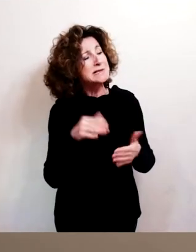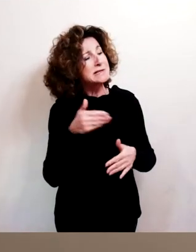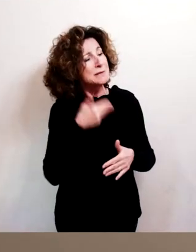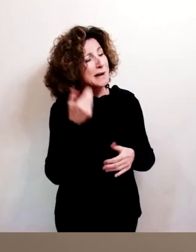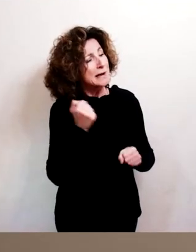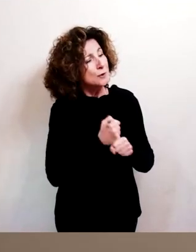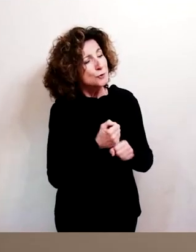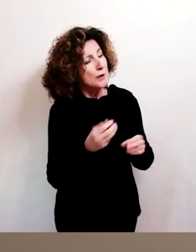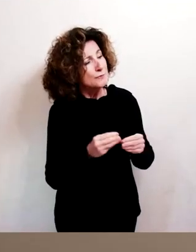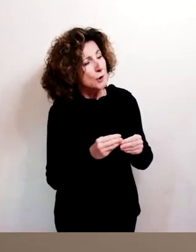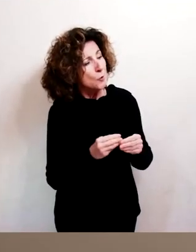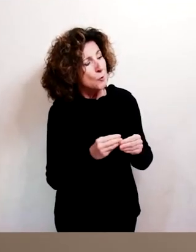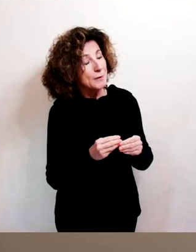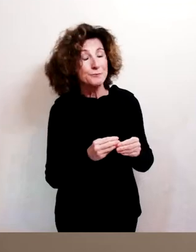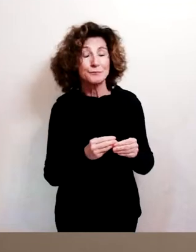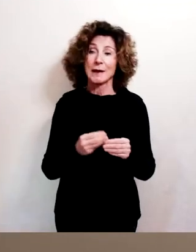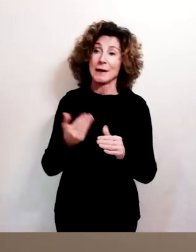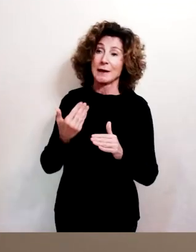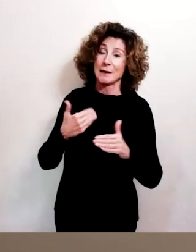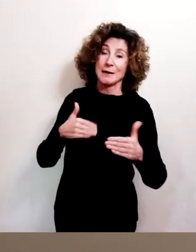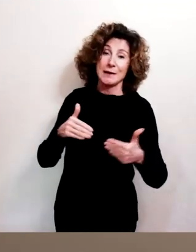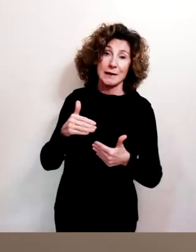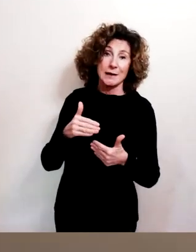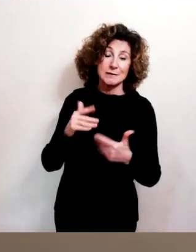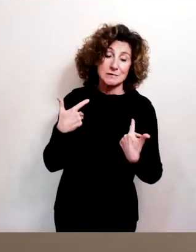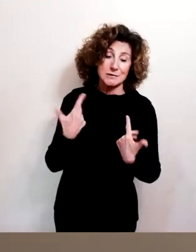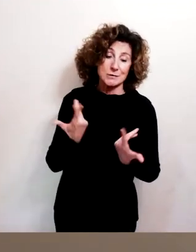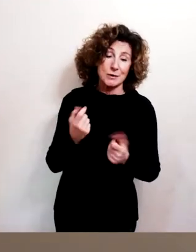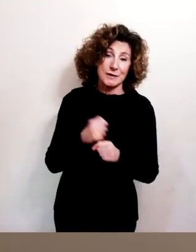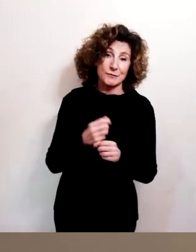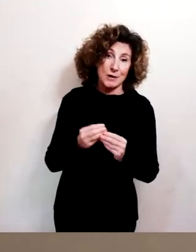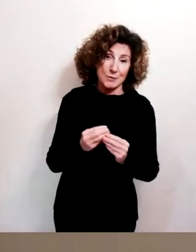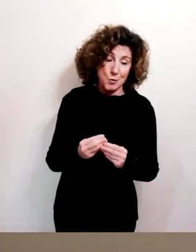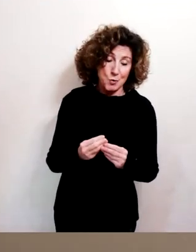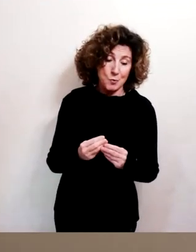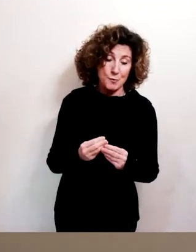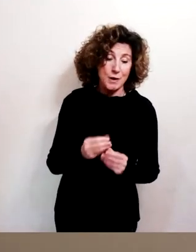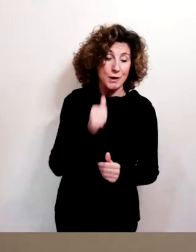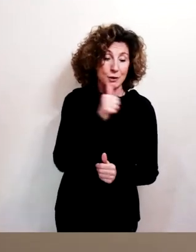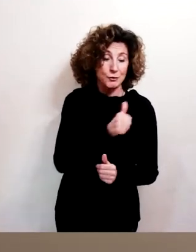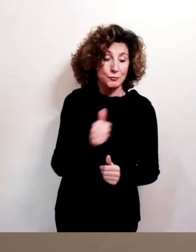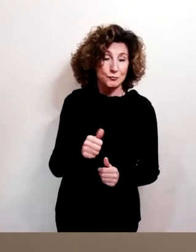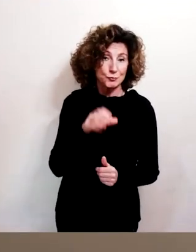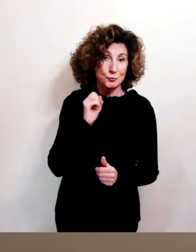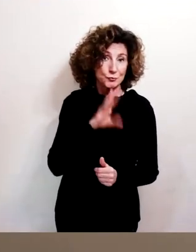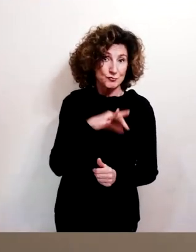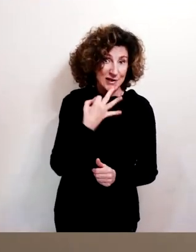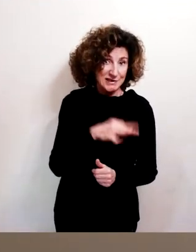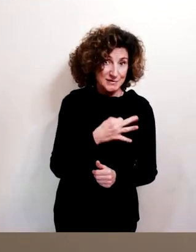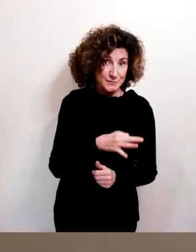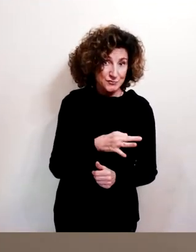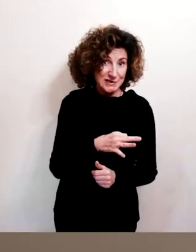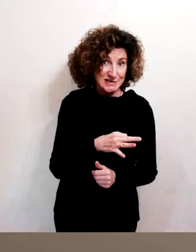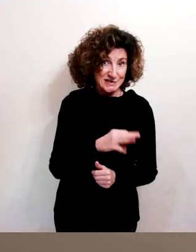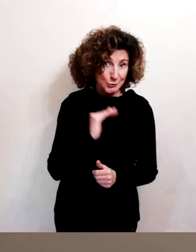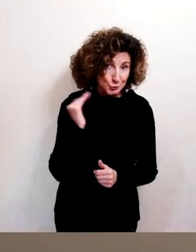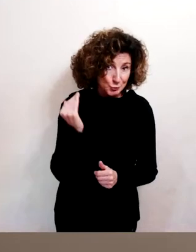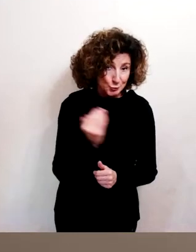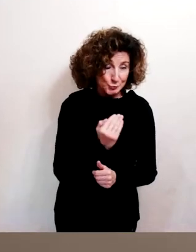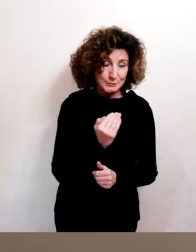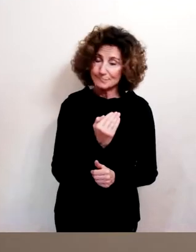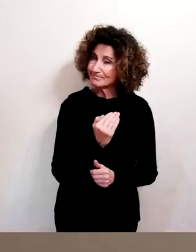allora in classe al magarotto si lavora dunque ogni docente abbiamo detto è specializzato